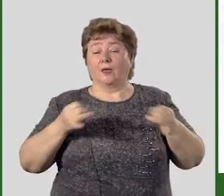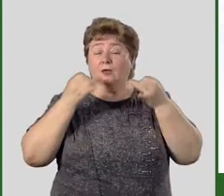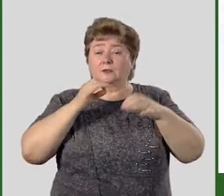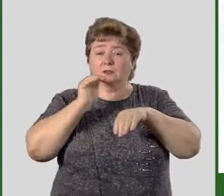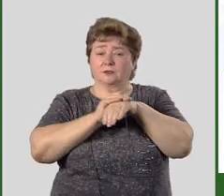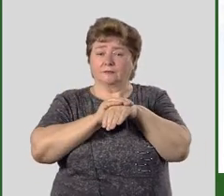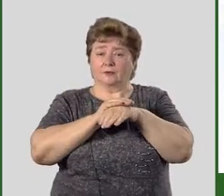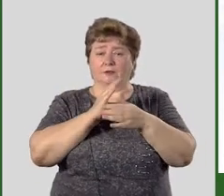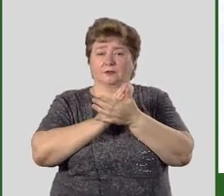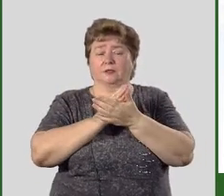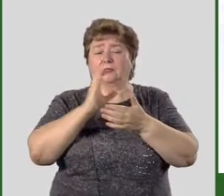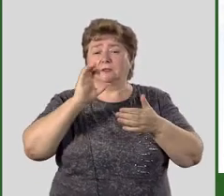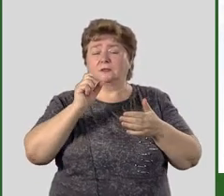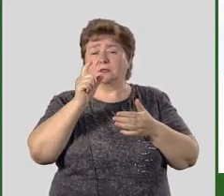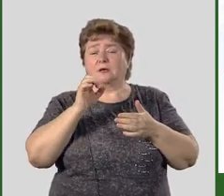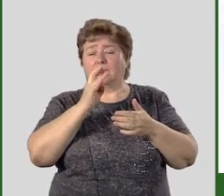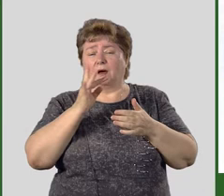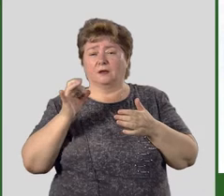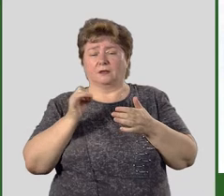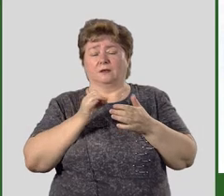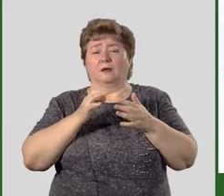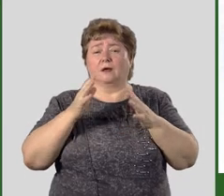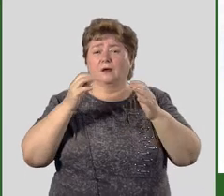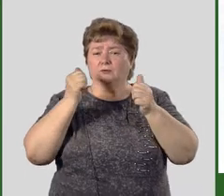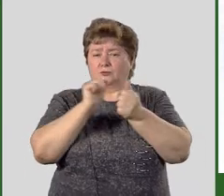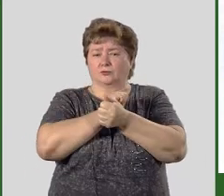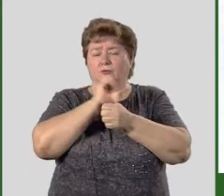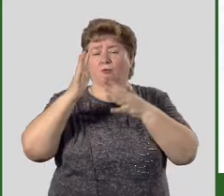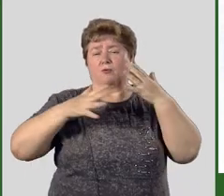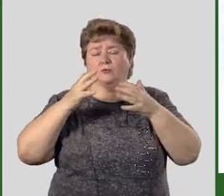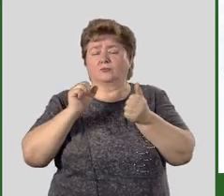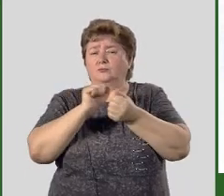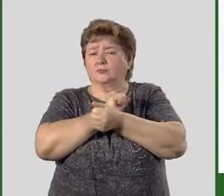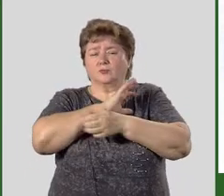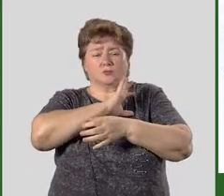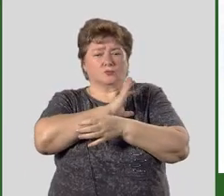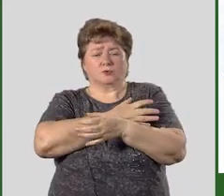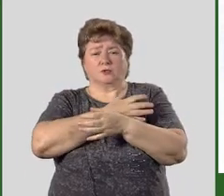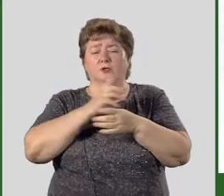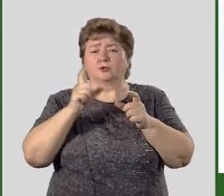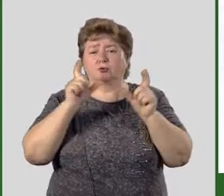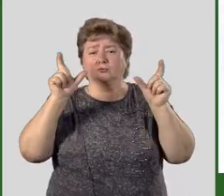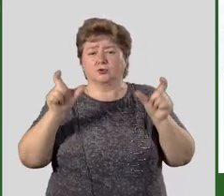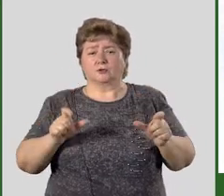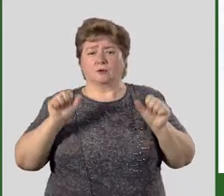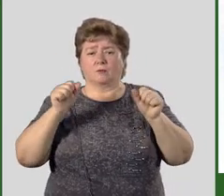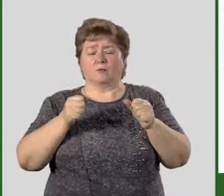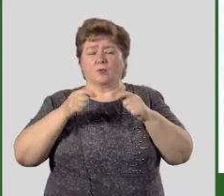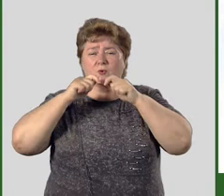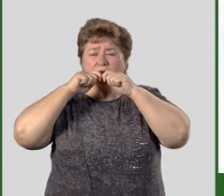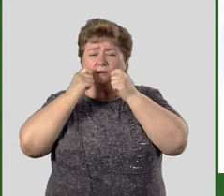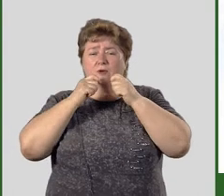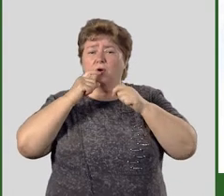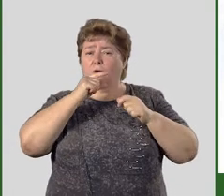Интересные факты. В Сахаре тропический воздух настолько сухой, что у человека могут